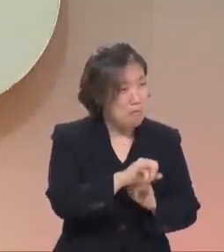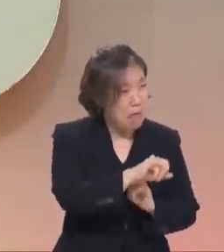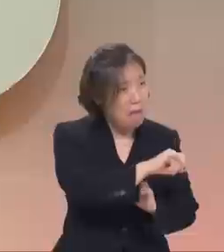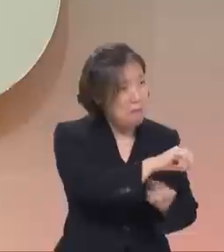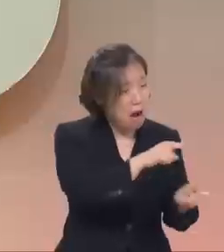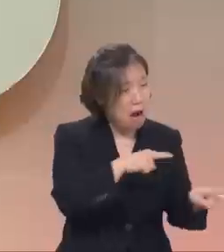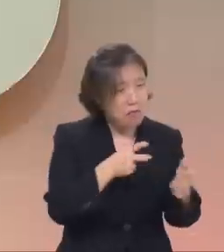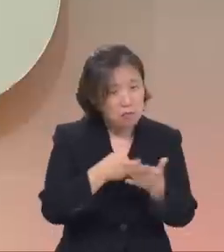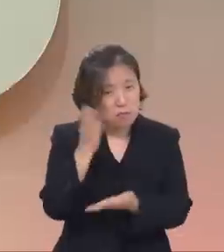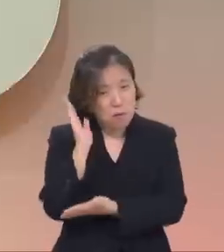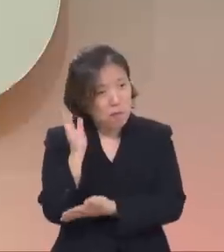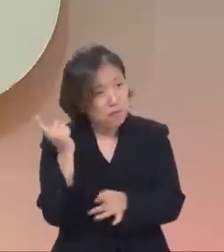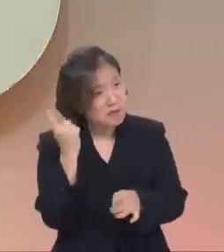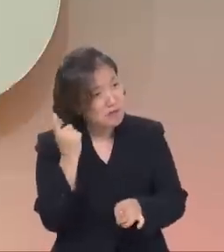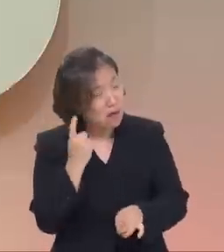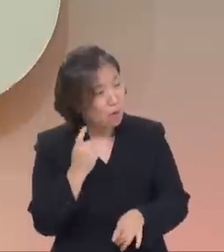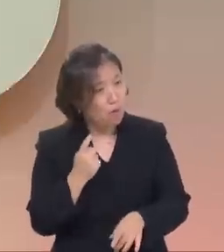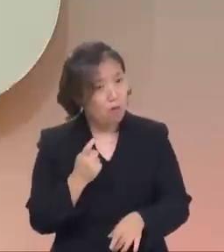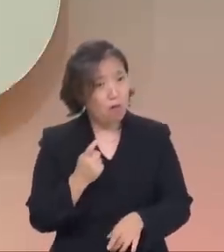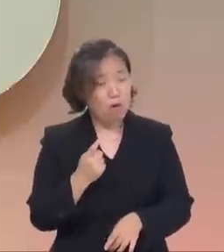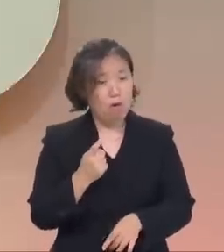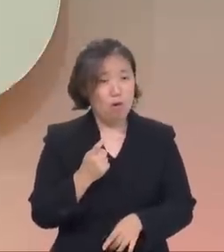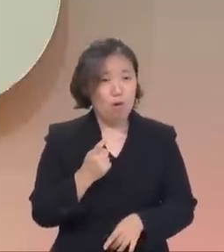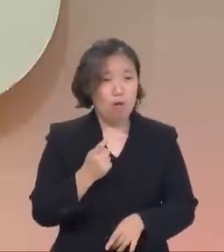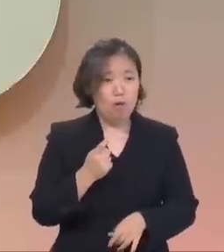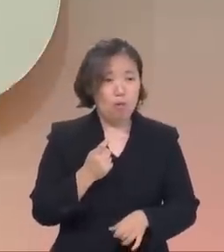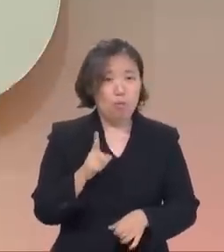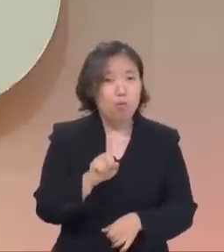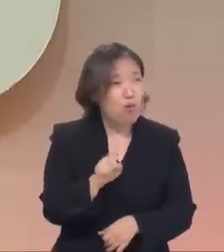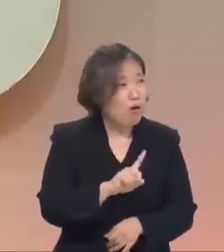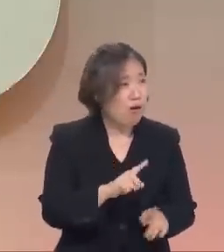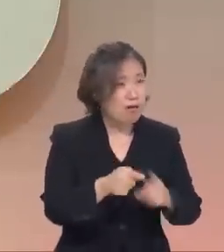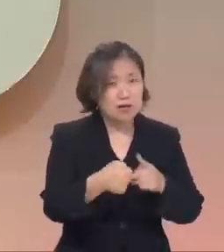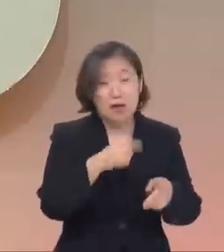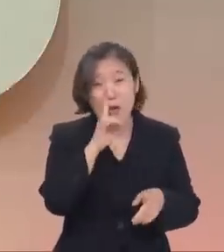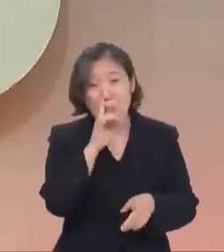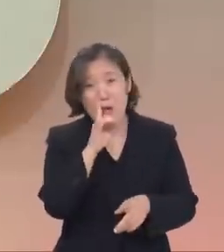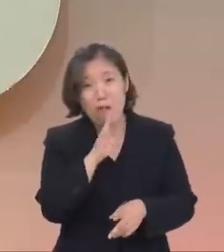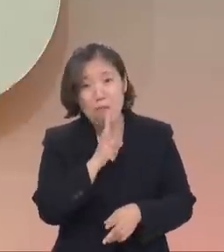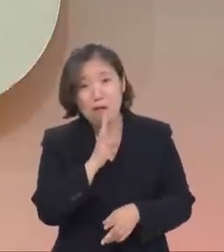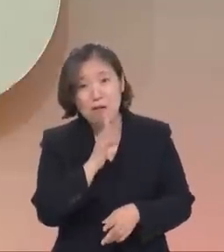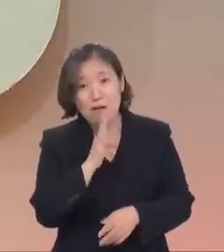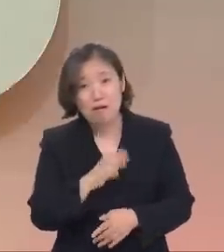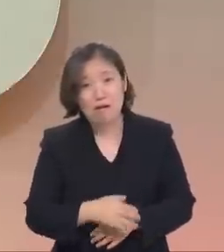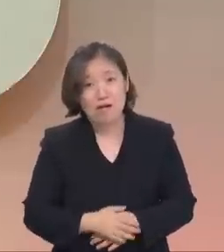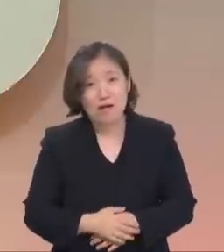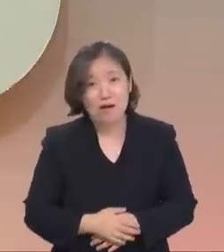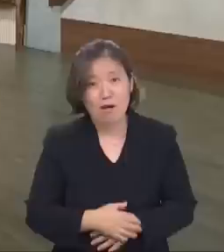설법 소리를 들으십시오 뭔 소리야 사람 죽게 생겼는데